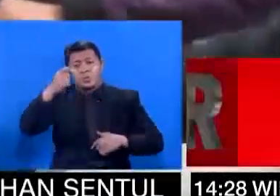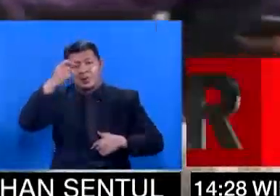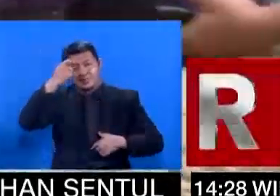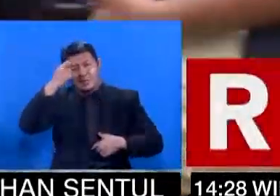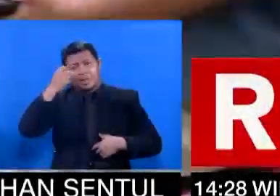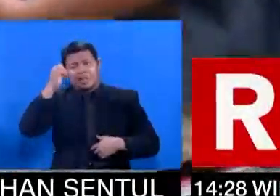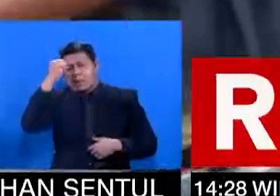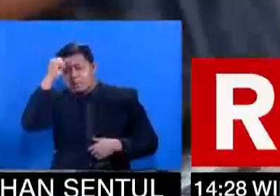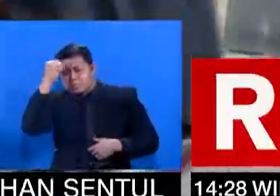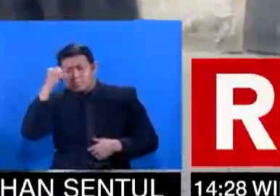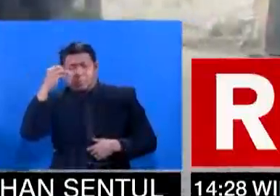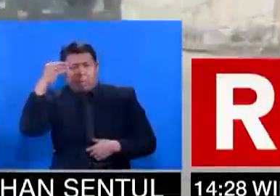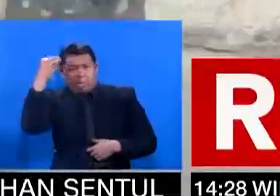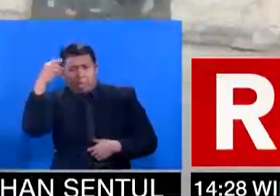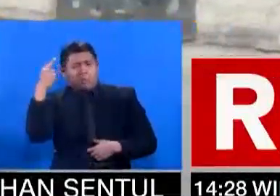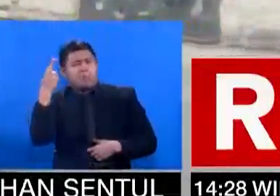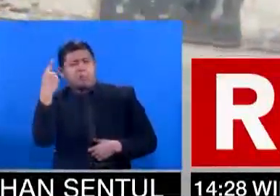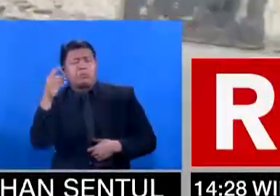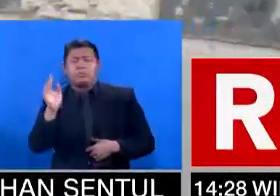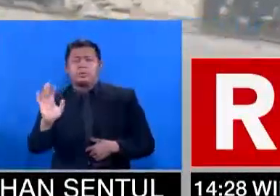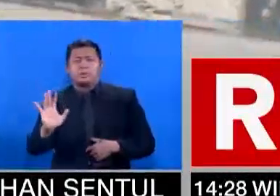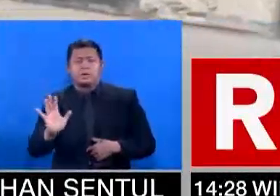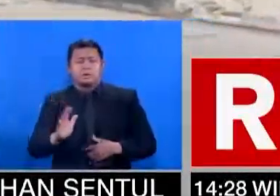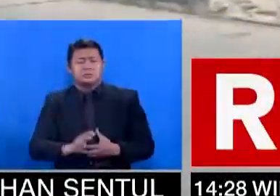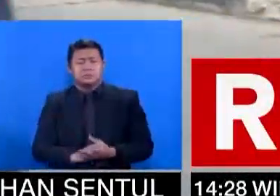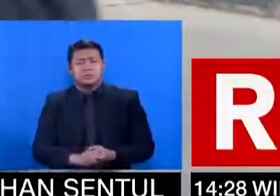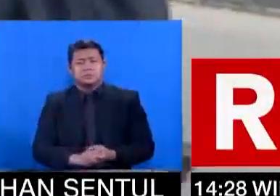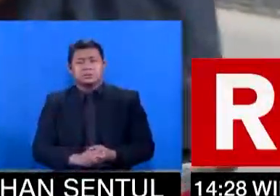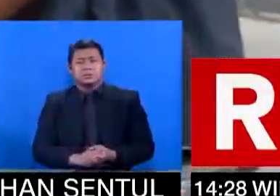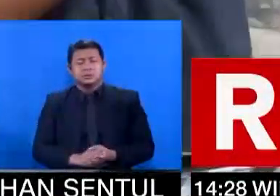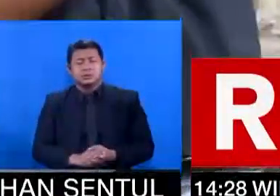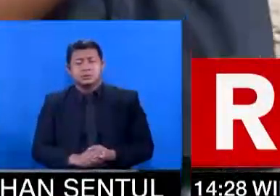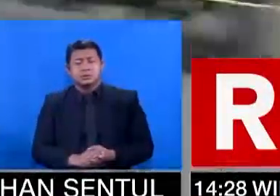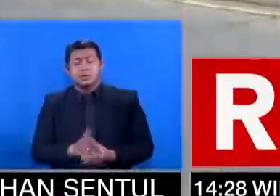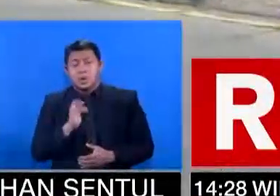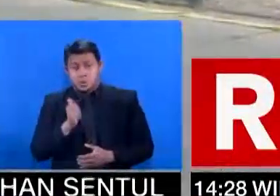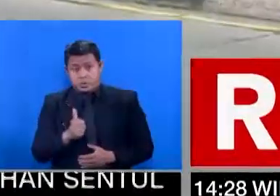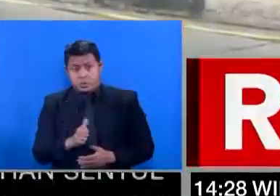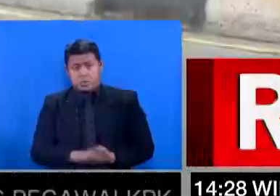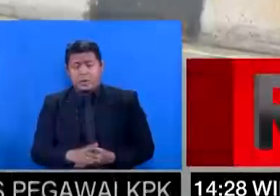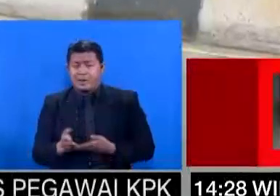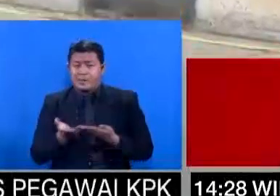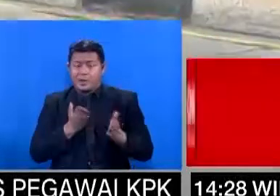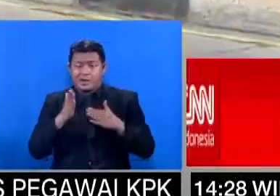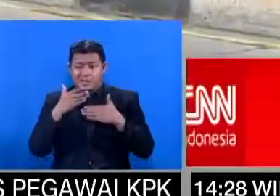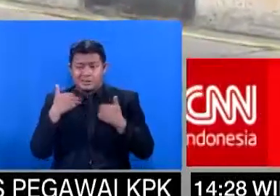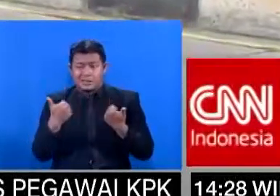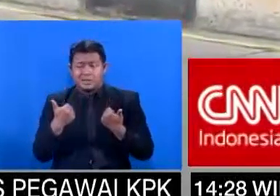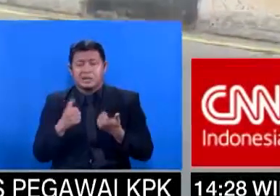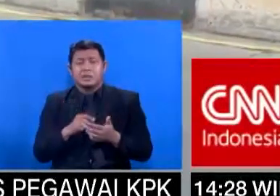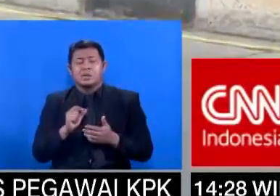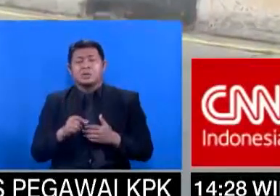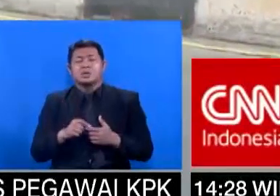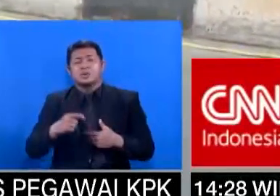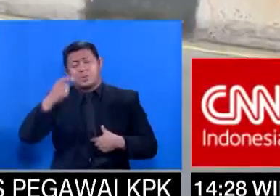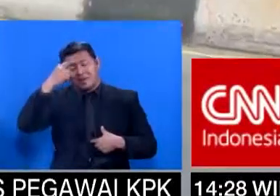lantaran overkapasitas pasien COVID-19, serta agar layanan kesehatan untuk